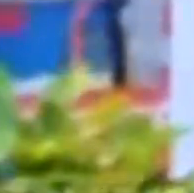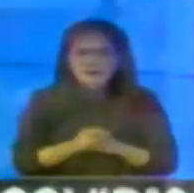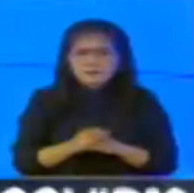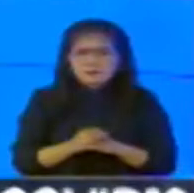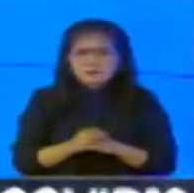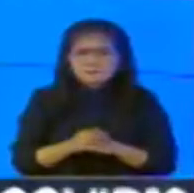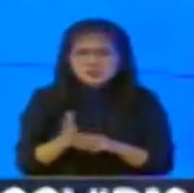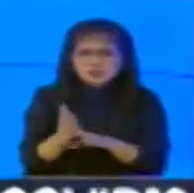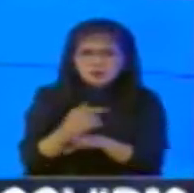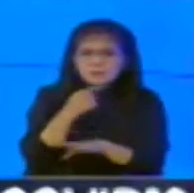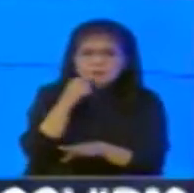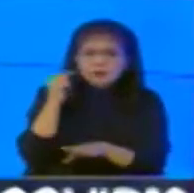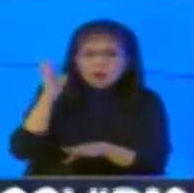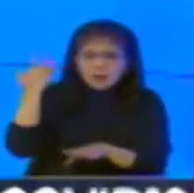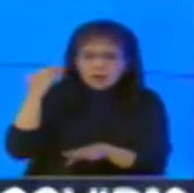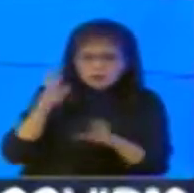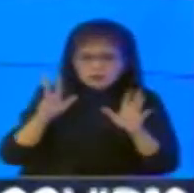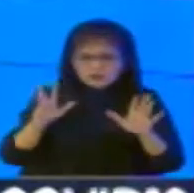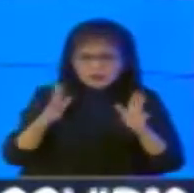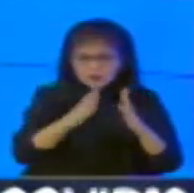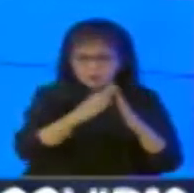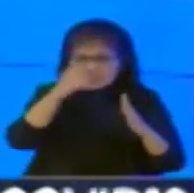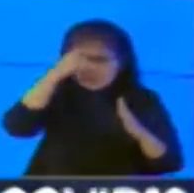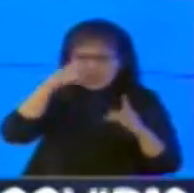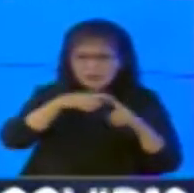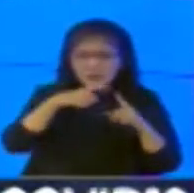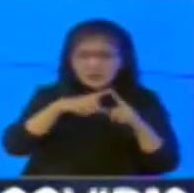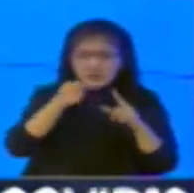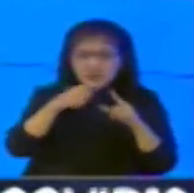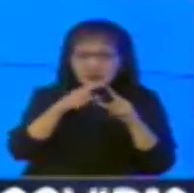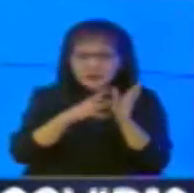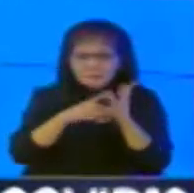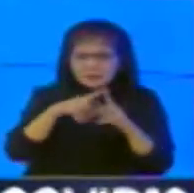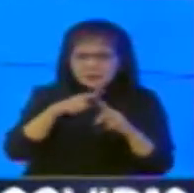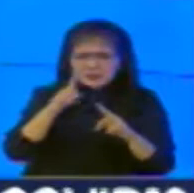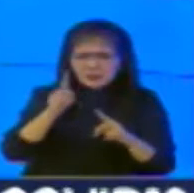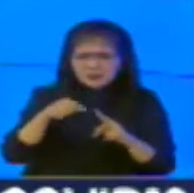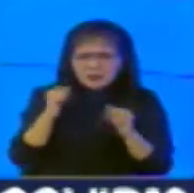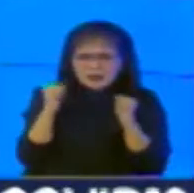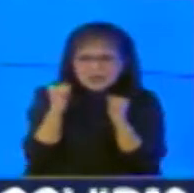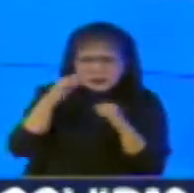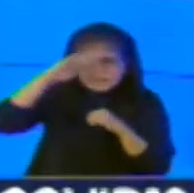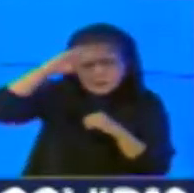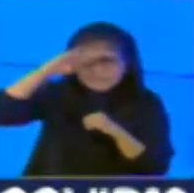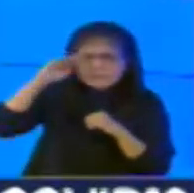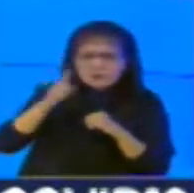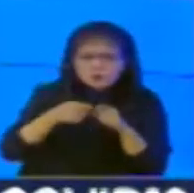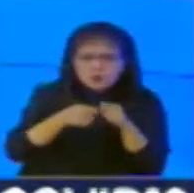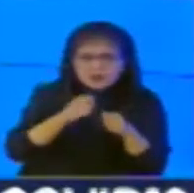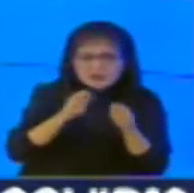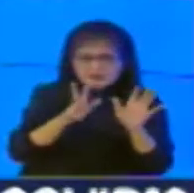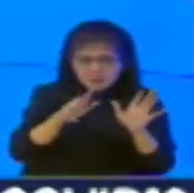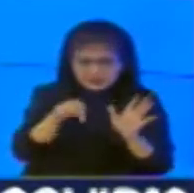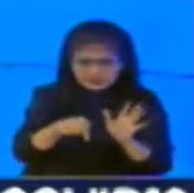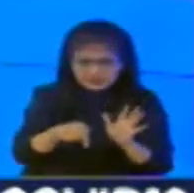Sebelumnya pekan lalu, 9 siswa dirawat di RS Polri Kramat Jati dan RS Brimob karena demam. Setelah dilakukan tes, ke-9 siswa tersebut